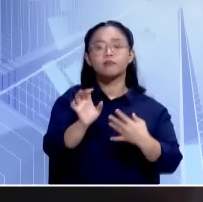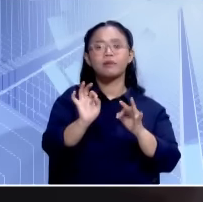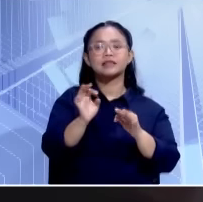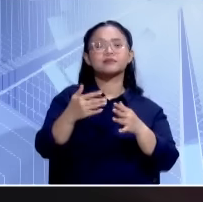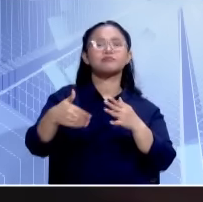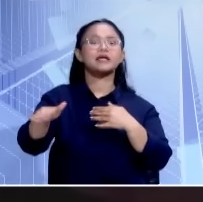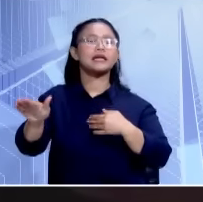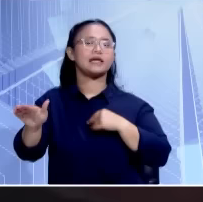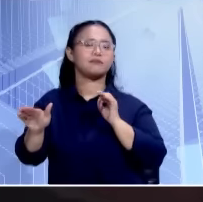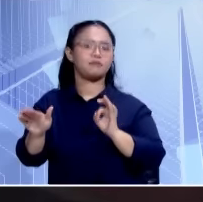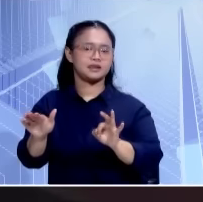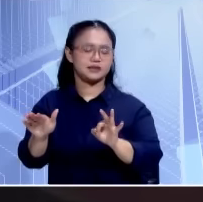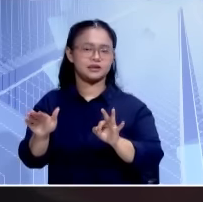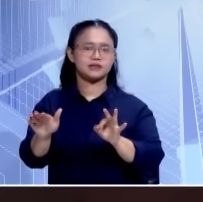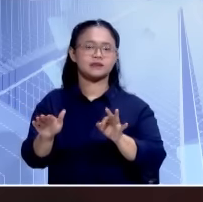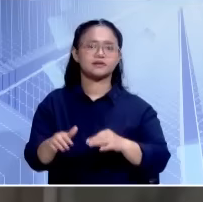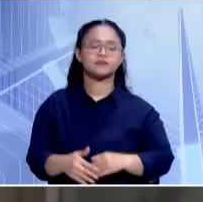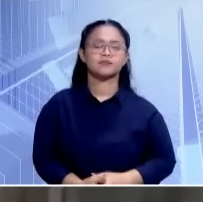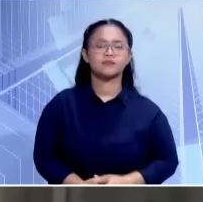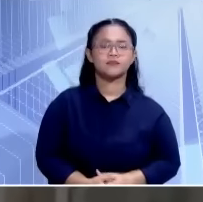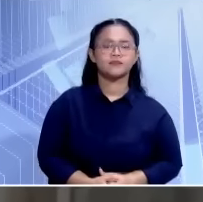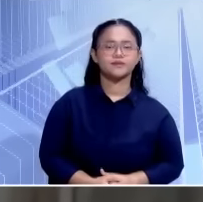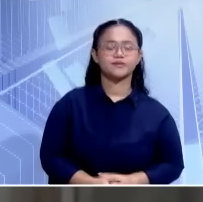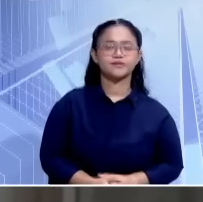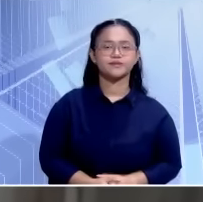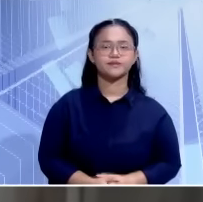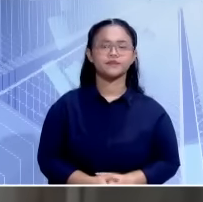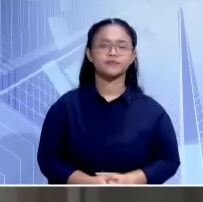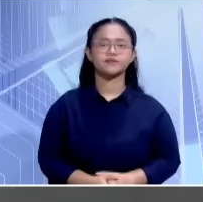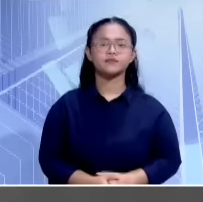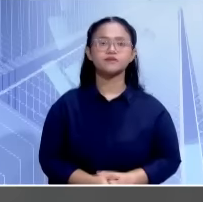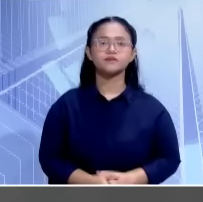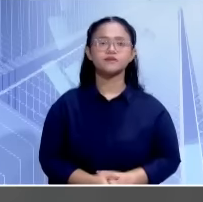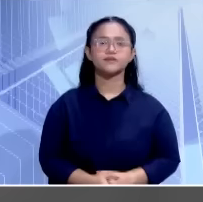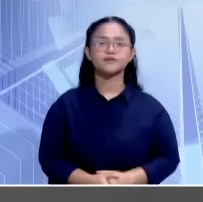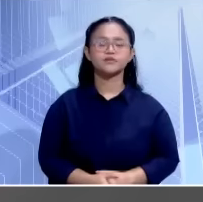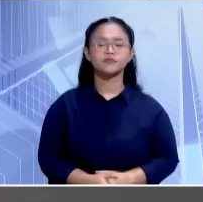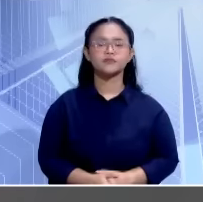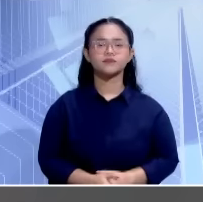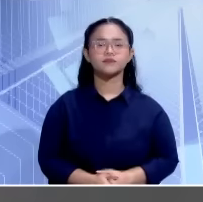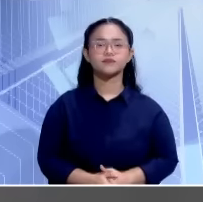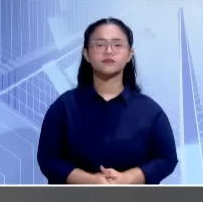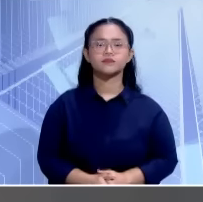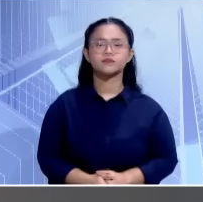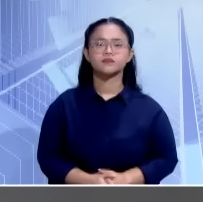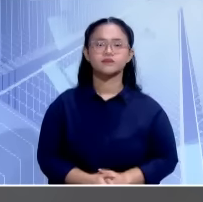meninggalkan lokasi. Dari Makassar, Sulawesi Selatan, Muhammad Nurbone, Anyus melaporkan.